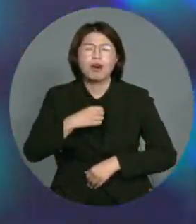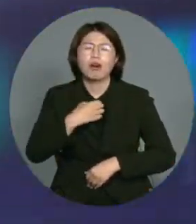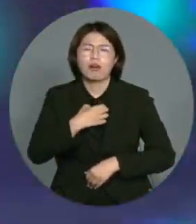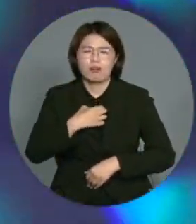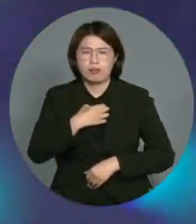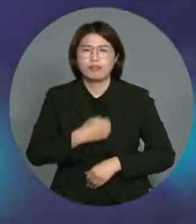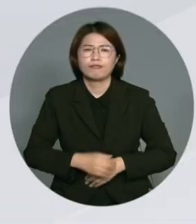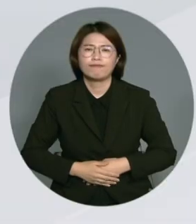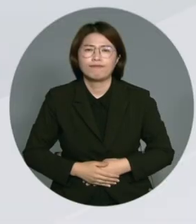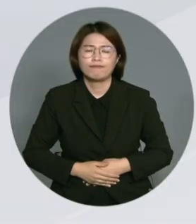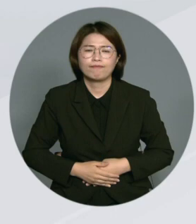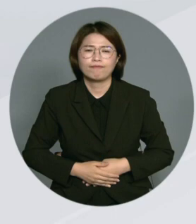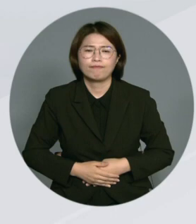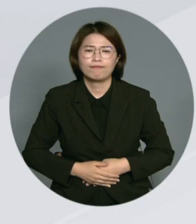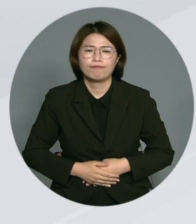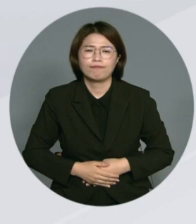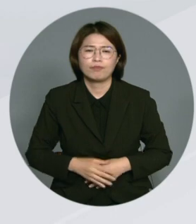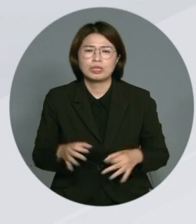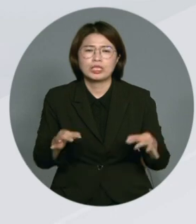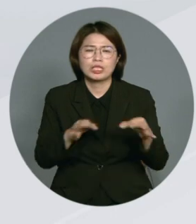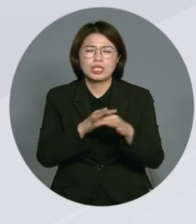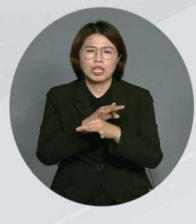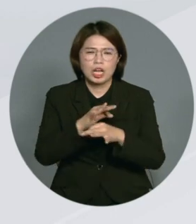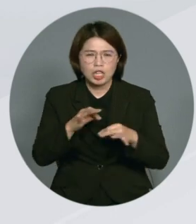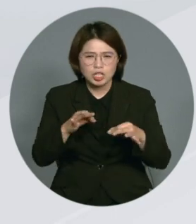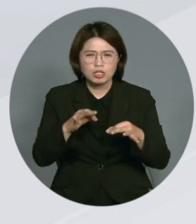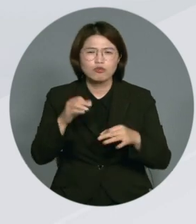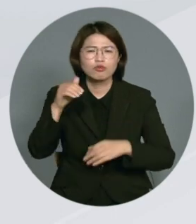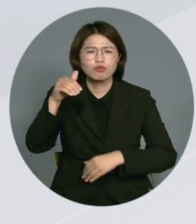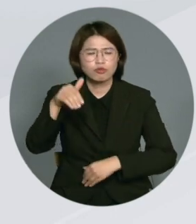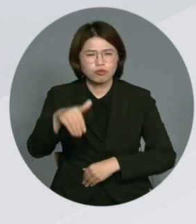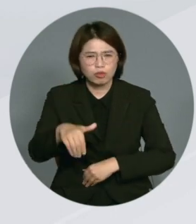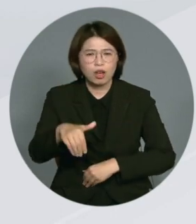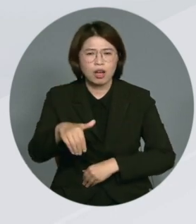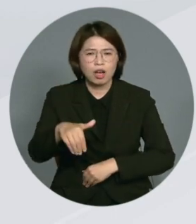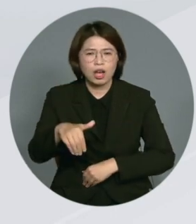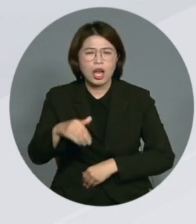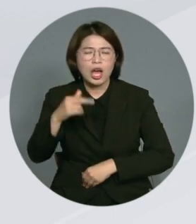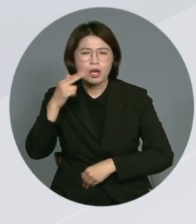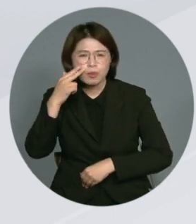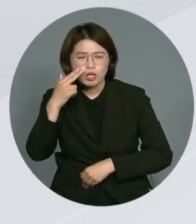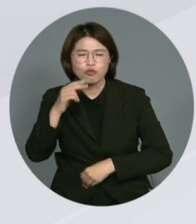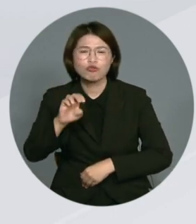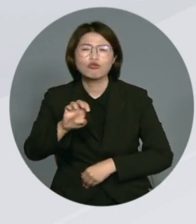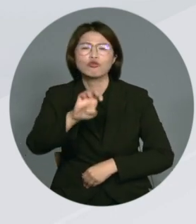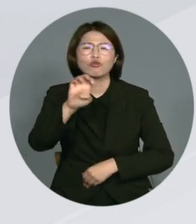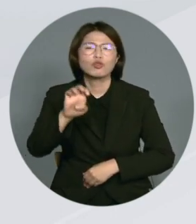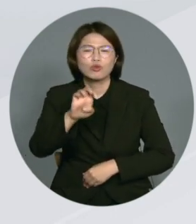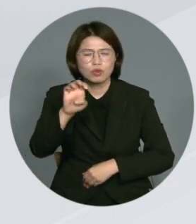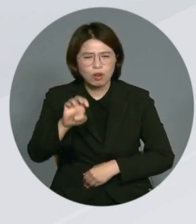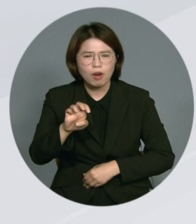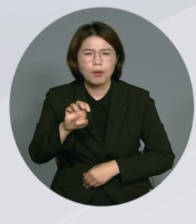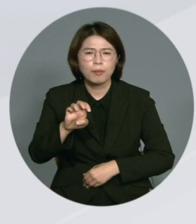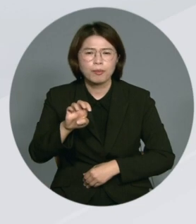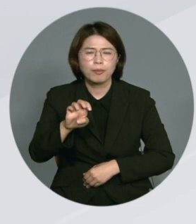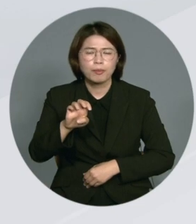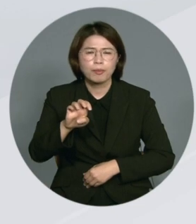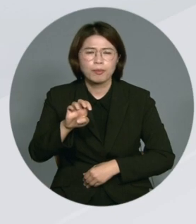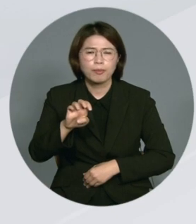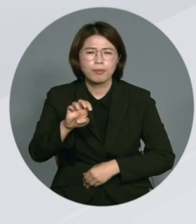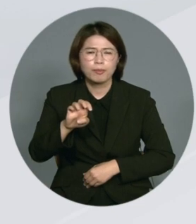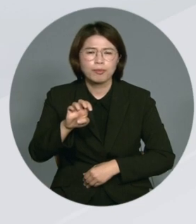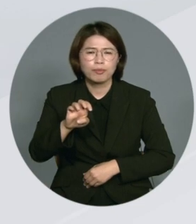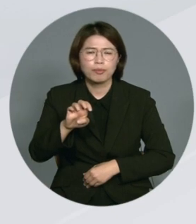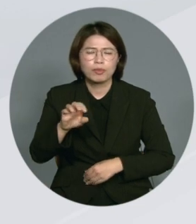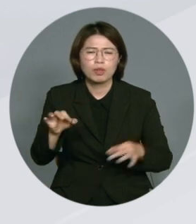우려되고 있습니다. 경기 둔화 가능성도 지금 미국을 비롯해서 이제 지금 유럽도 그렇고